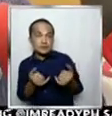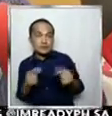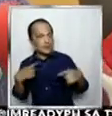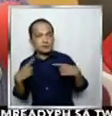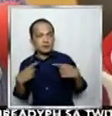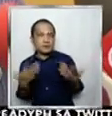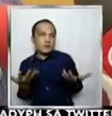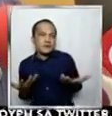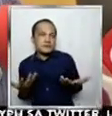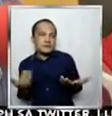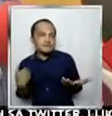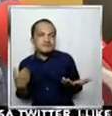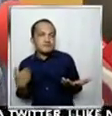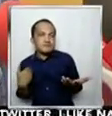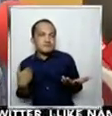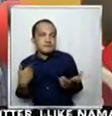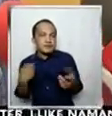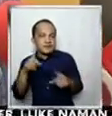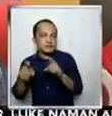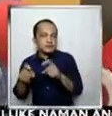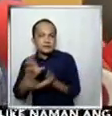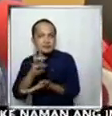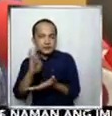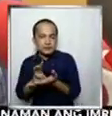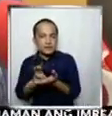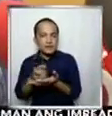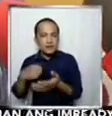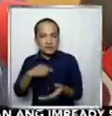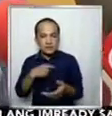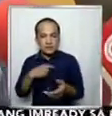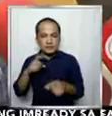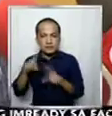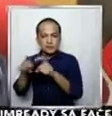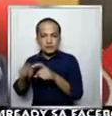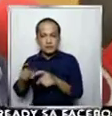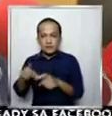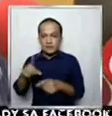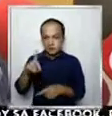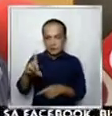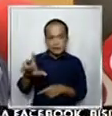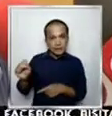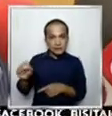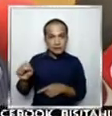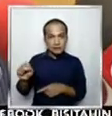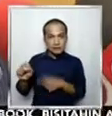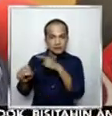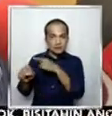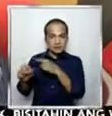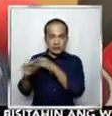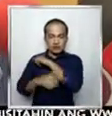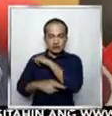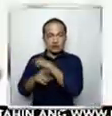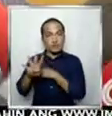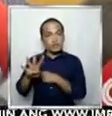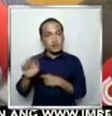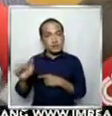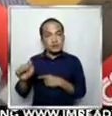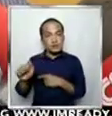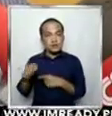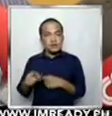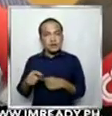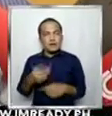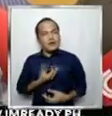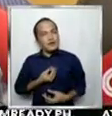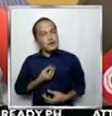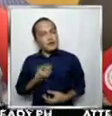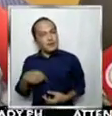siyang testing center. Ang testing center lang natin is yung sa De La Salle. De La Salle dito sa Region 4A. Kaya medyo nakinakabahan kami. We